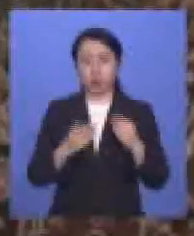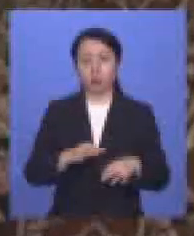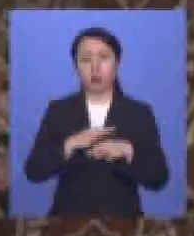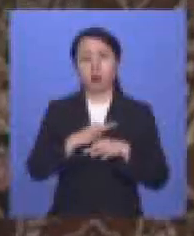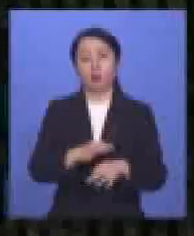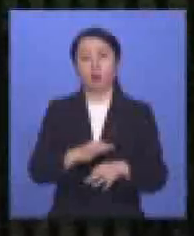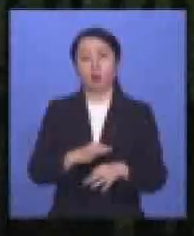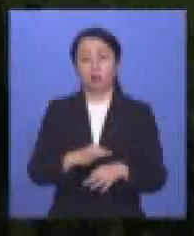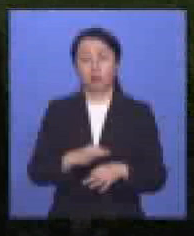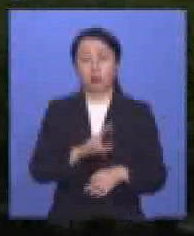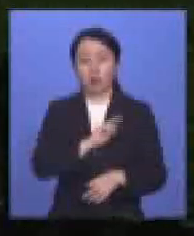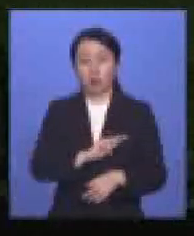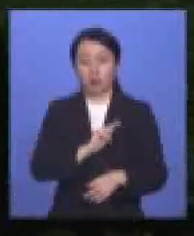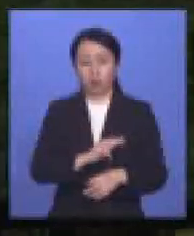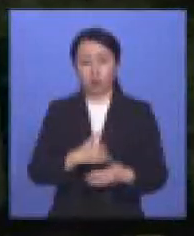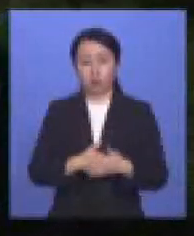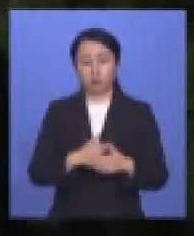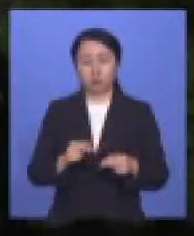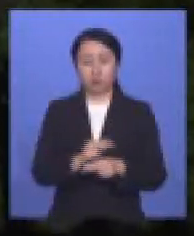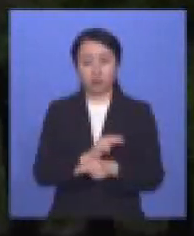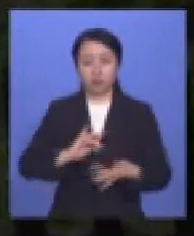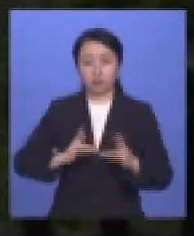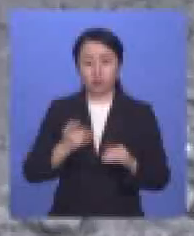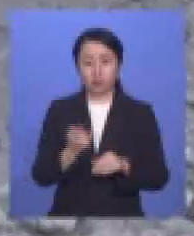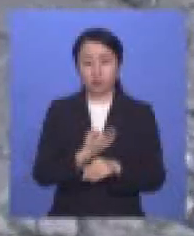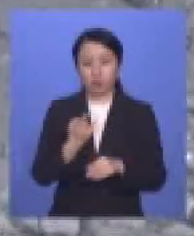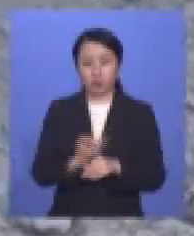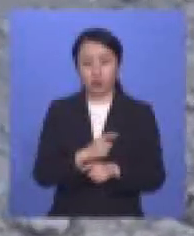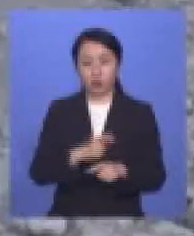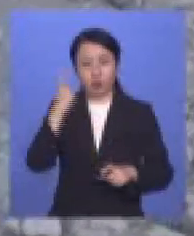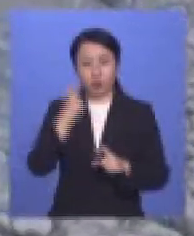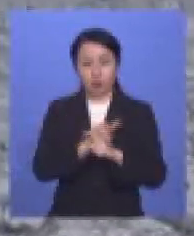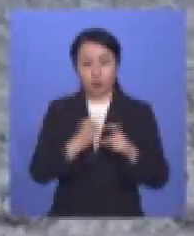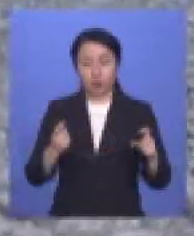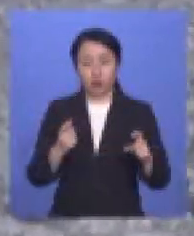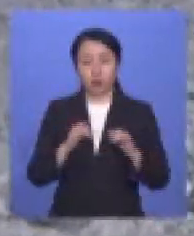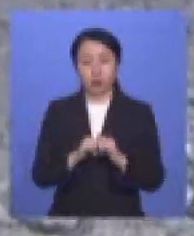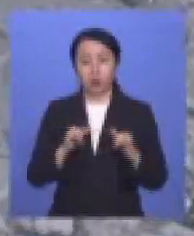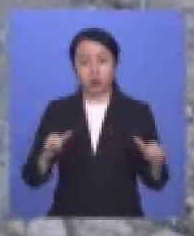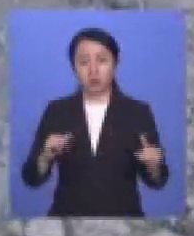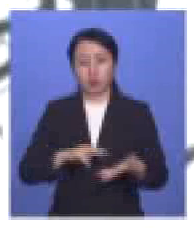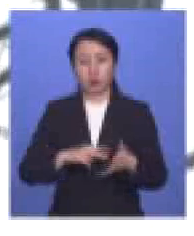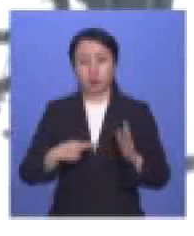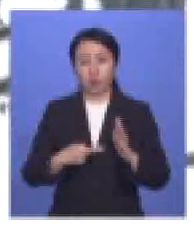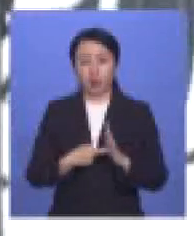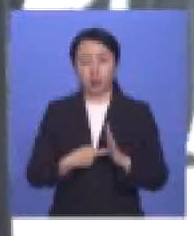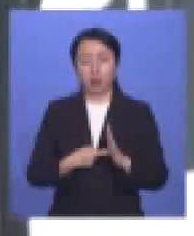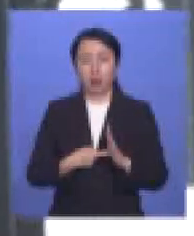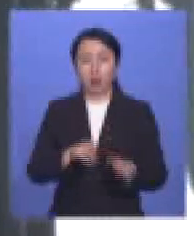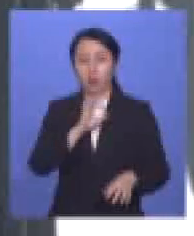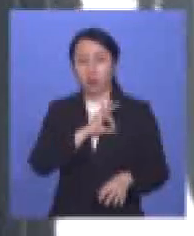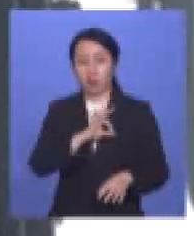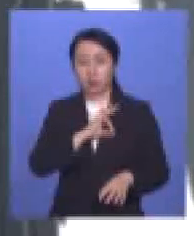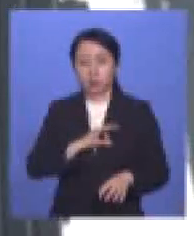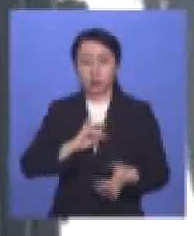проводится напряженная работа по профилактике интернет-мошенничества. Людей информируют о самых распространенных схемах, применяемых